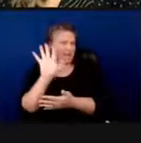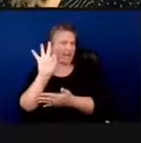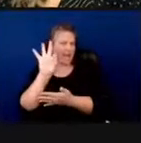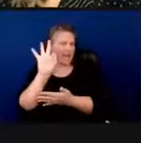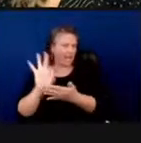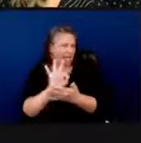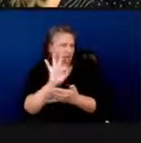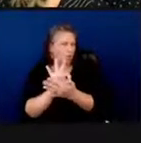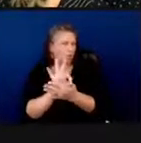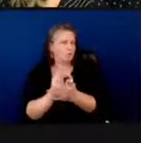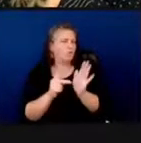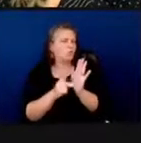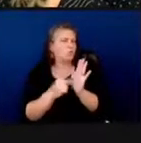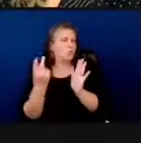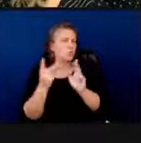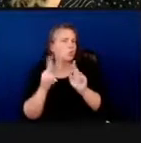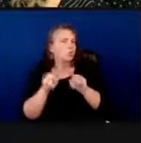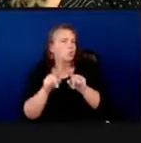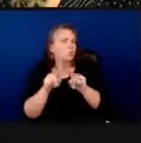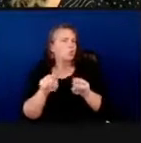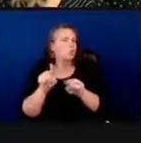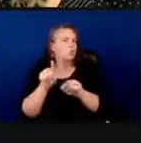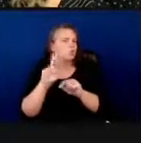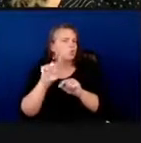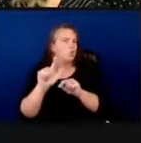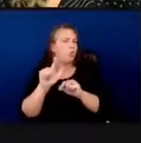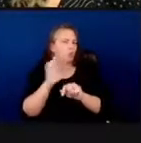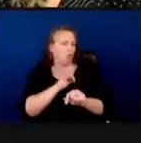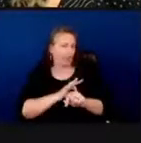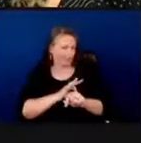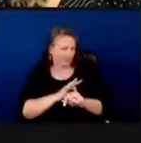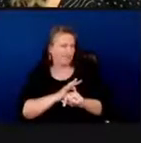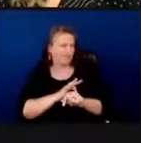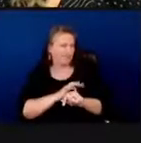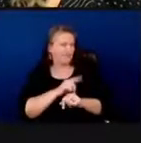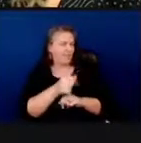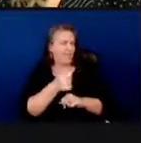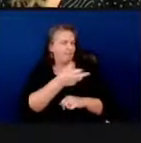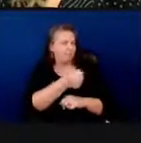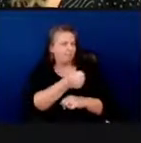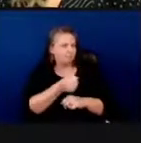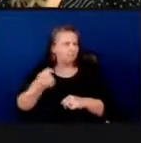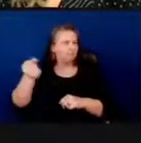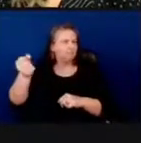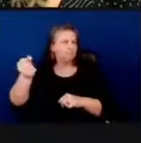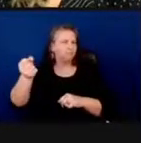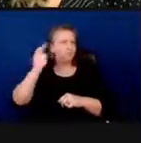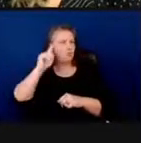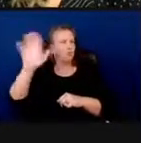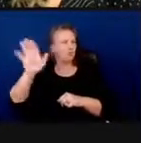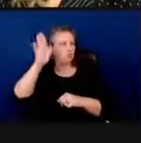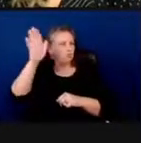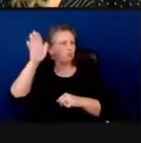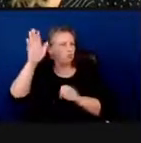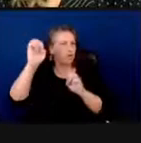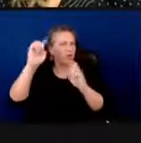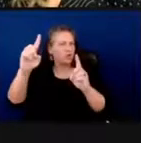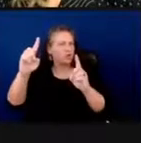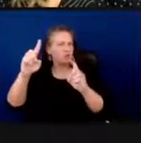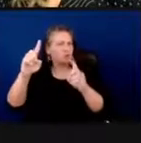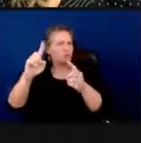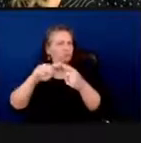Wanafunzi hao wanahitimu kwa masaa 9 na yani credits za masaa 9, na